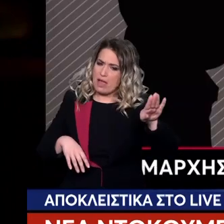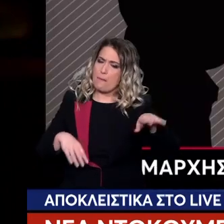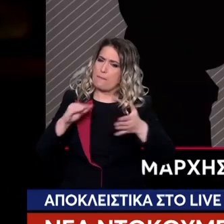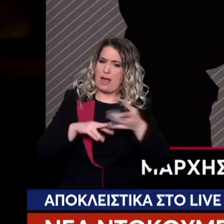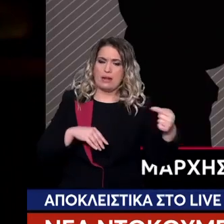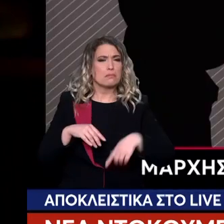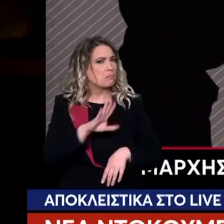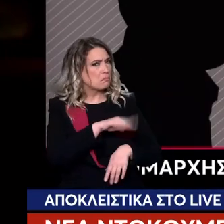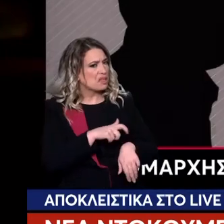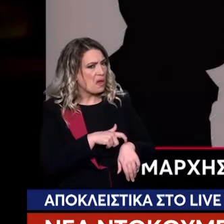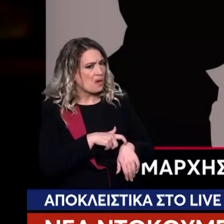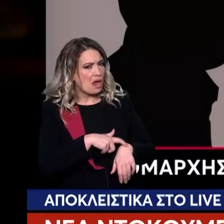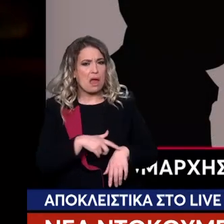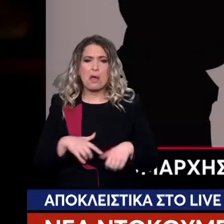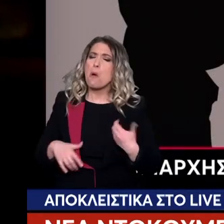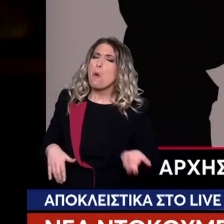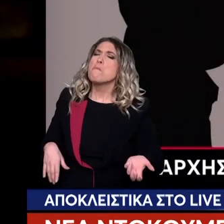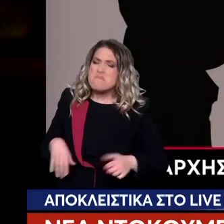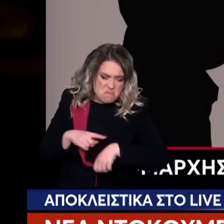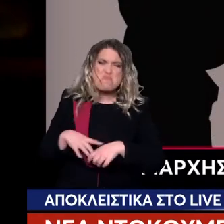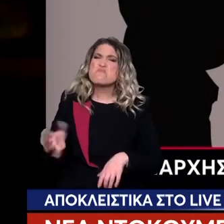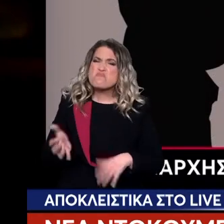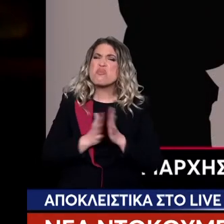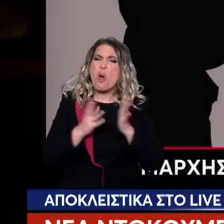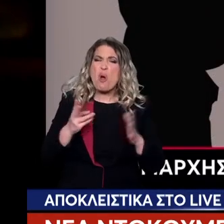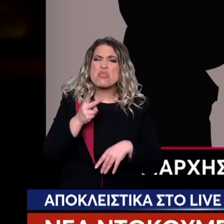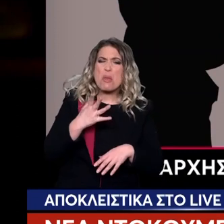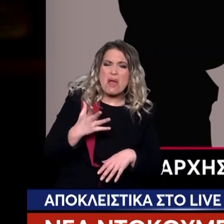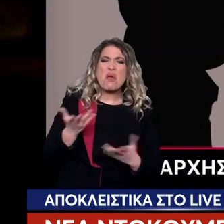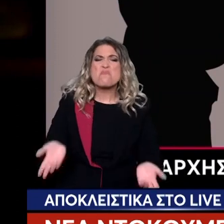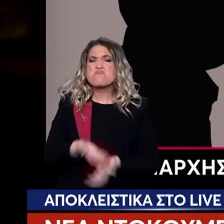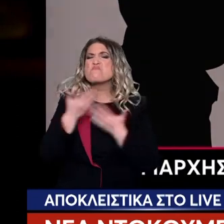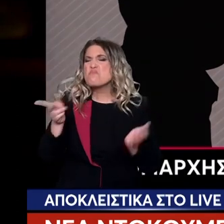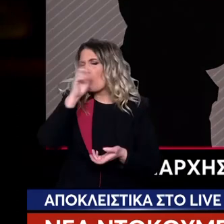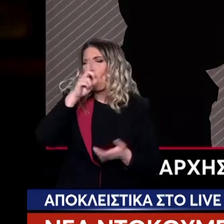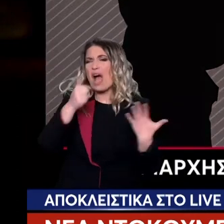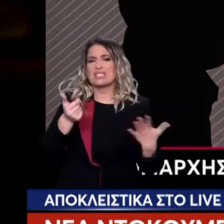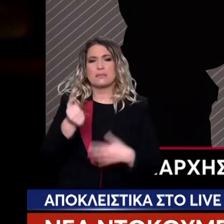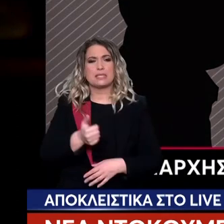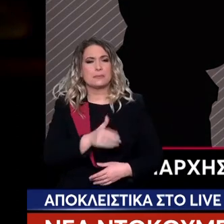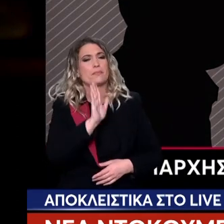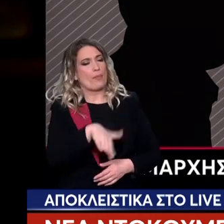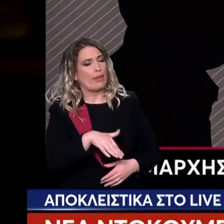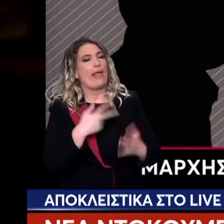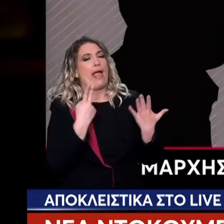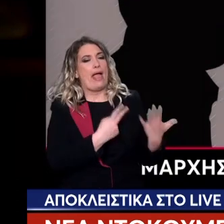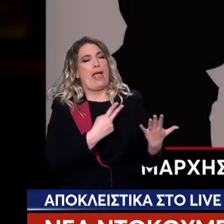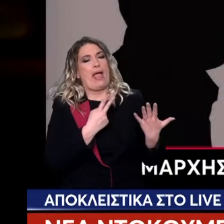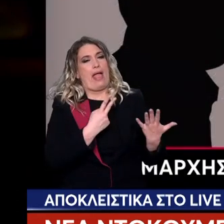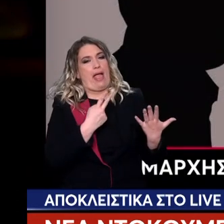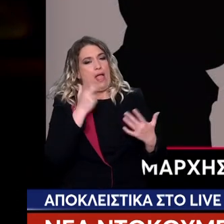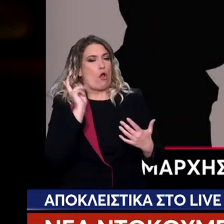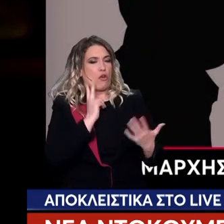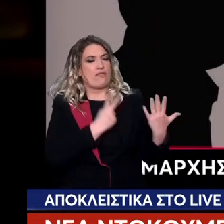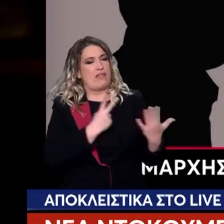τι ώρα γιατί κοίταξα 18 35 30 ξέρω γω βάλτο και 30 779 35 το βαλα 779